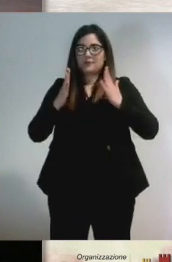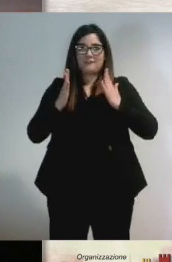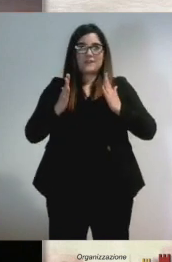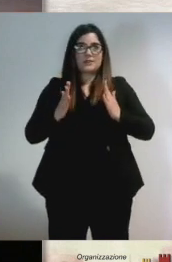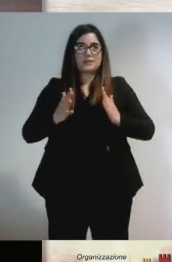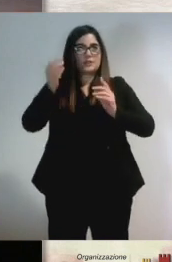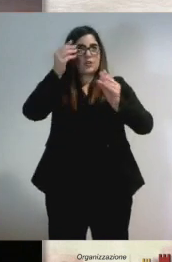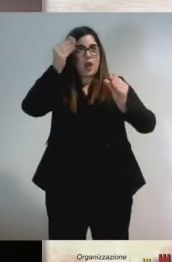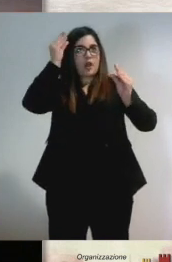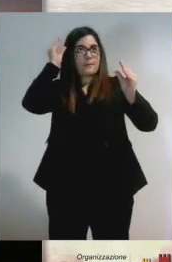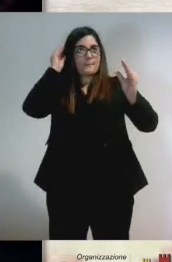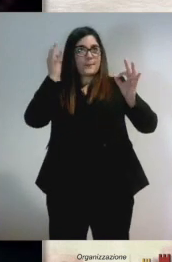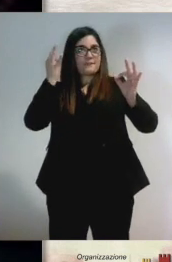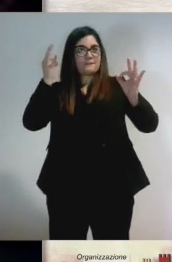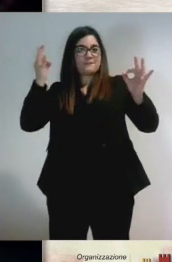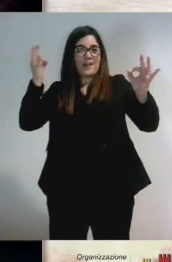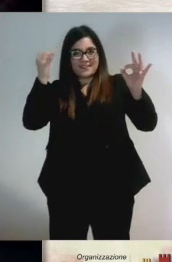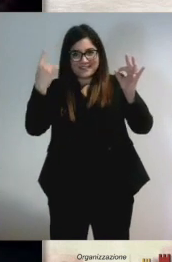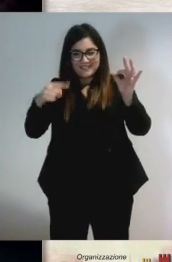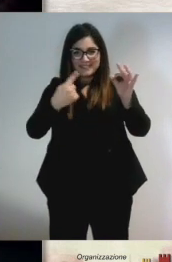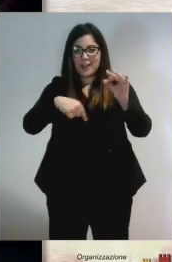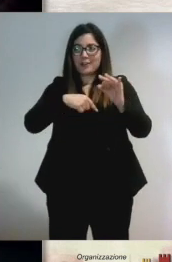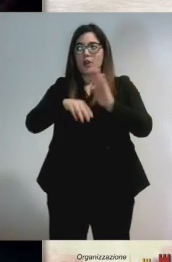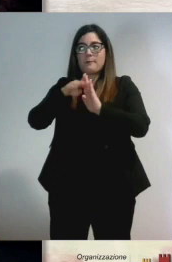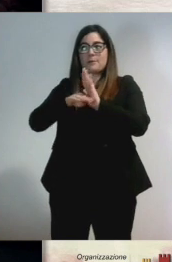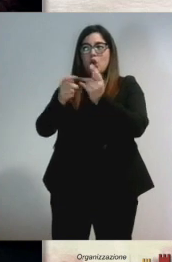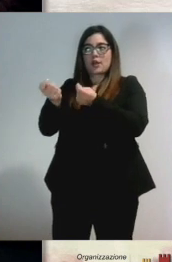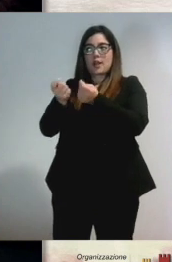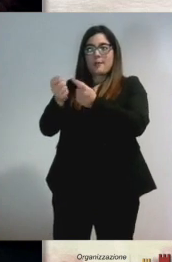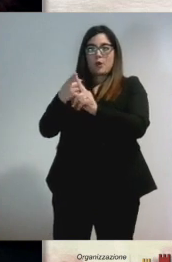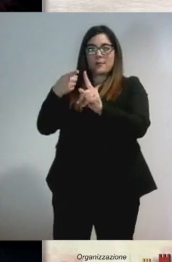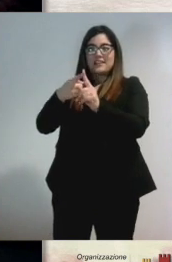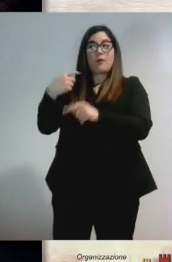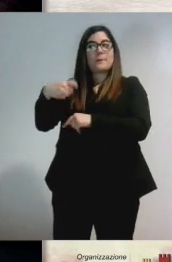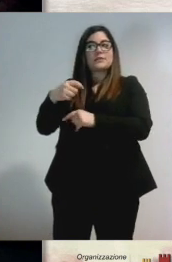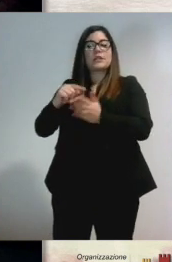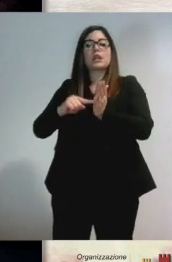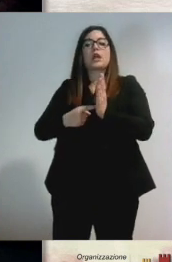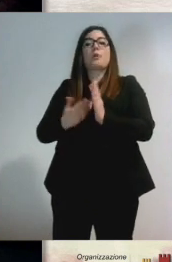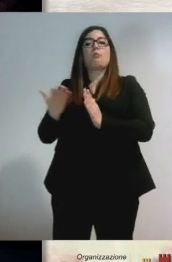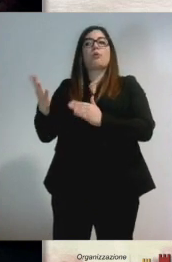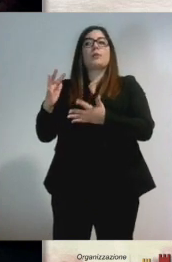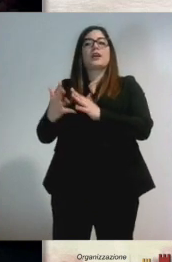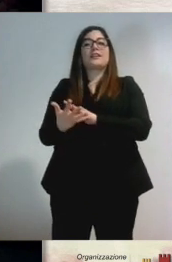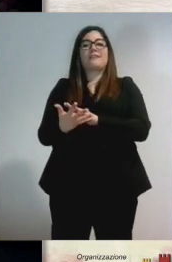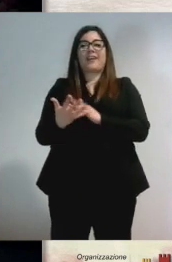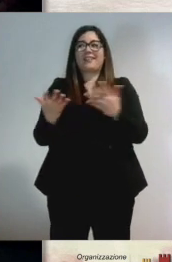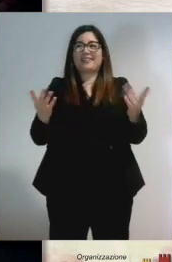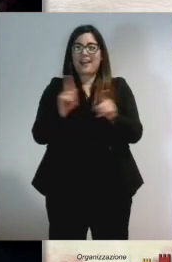perfetto lo stiamo programmando per fare il Presidente della Repubblica e lo stesso atteggiamento di Mattarello ormai